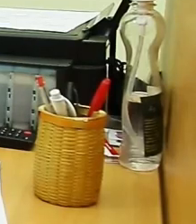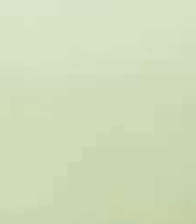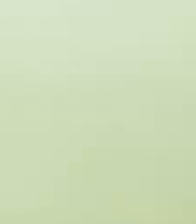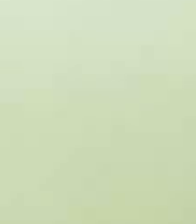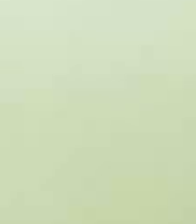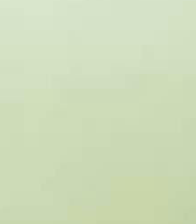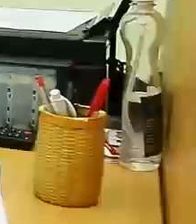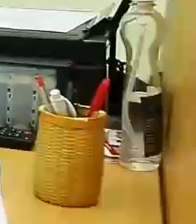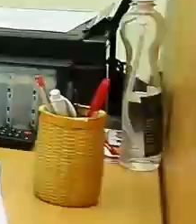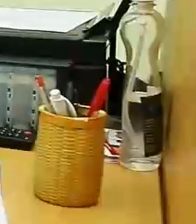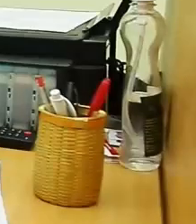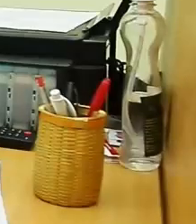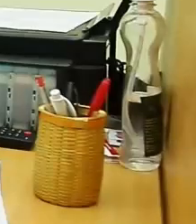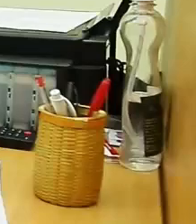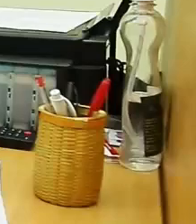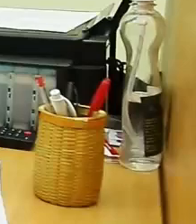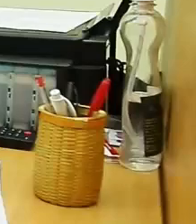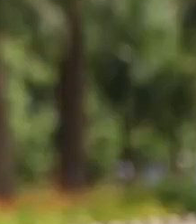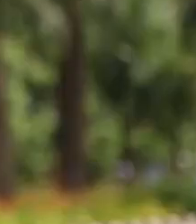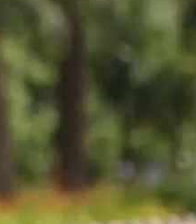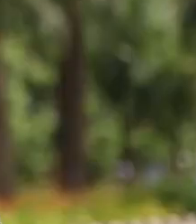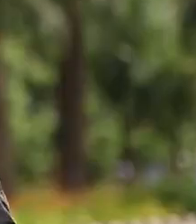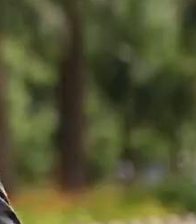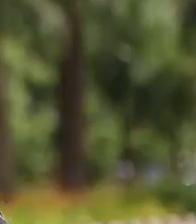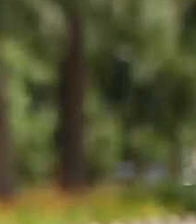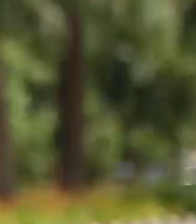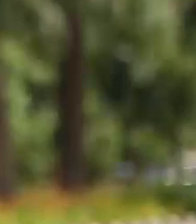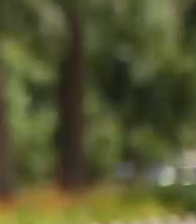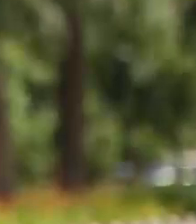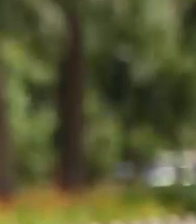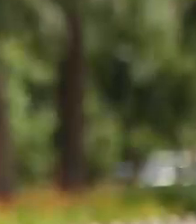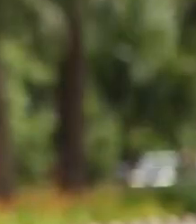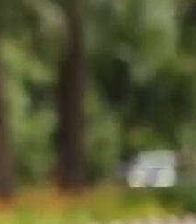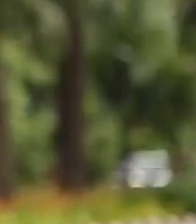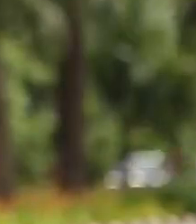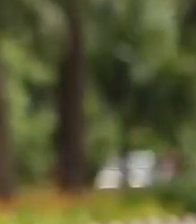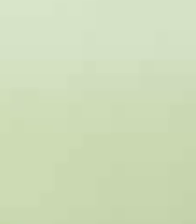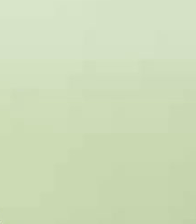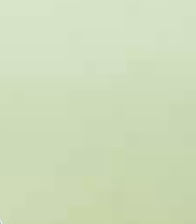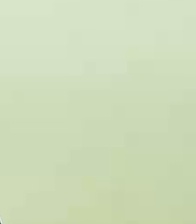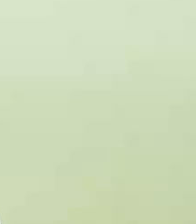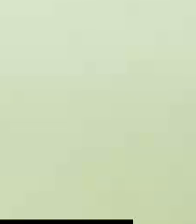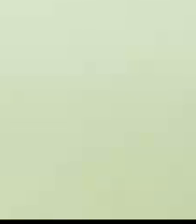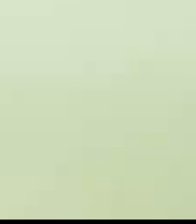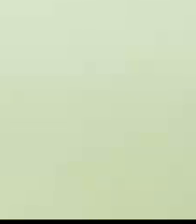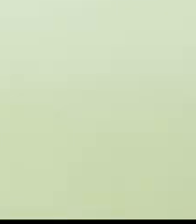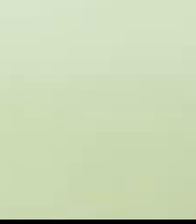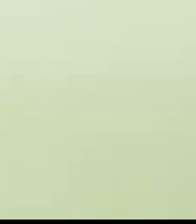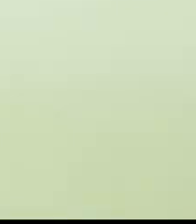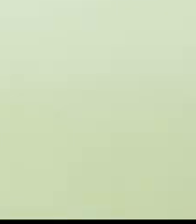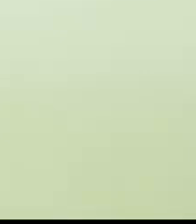Oh, okay. Wow, that's nice. No, check on the website. It's